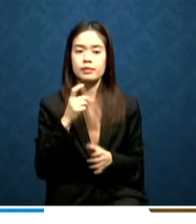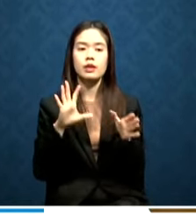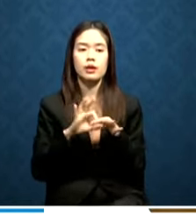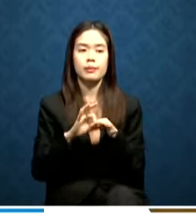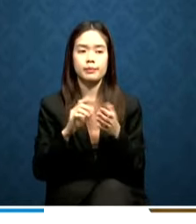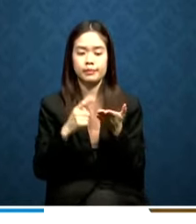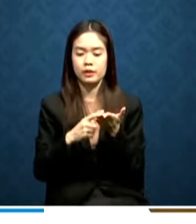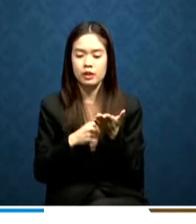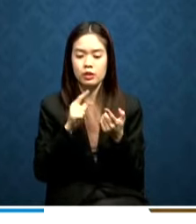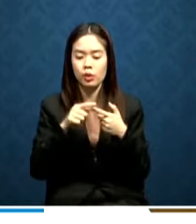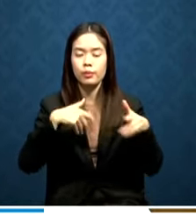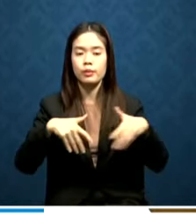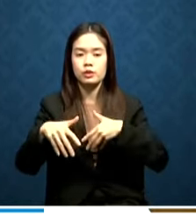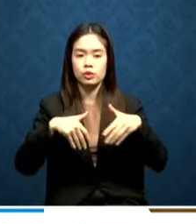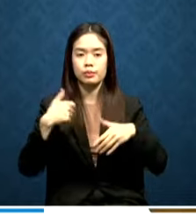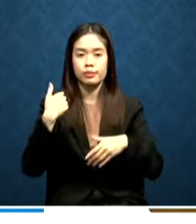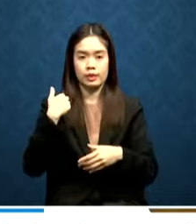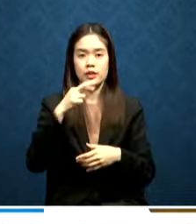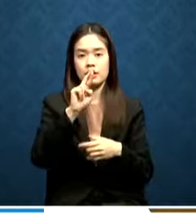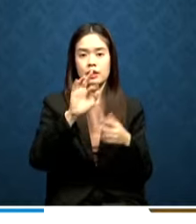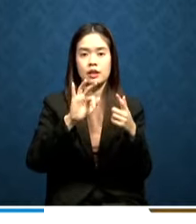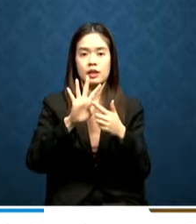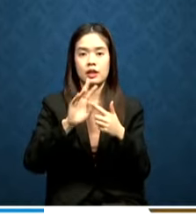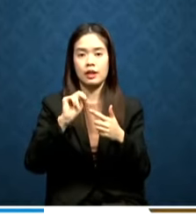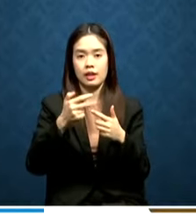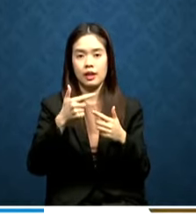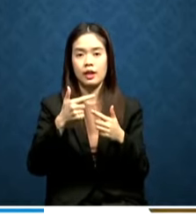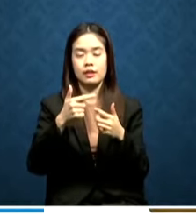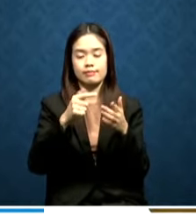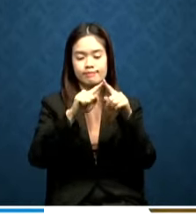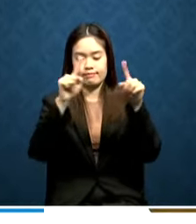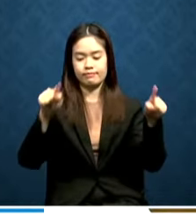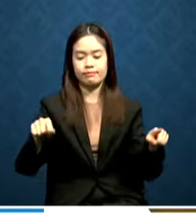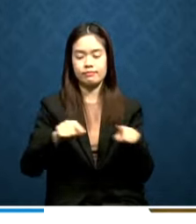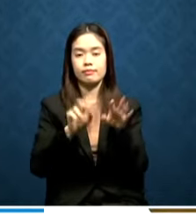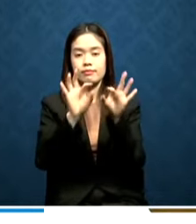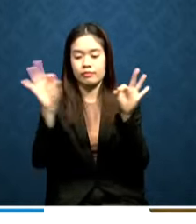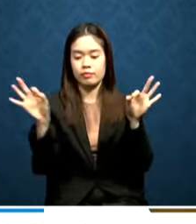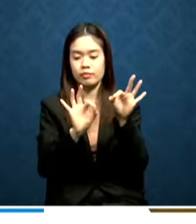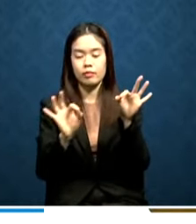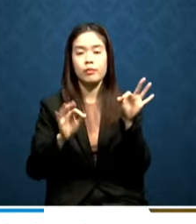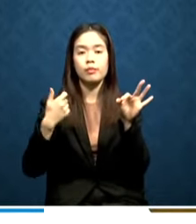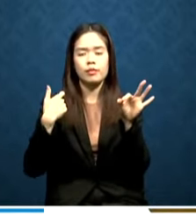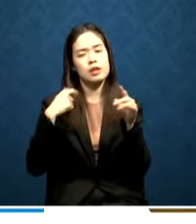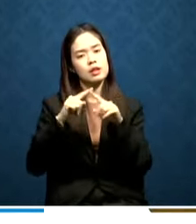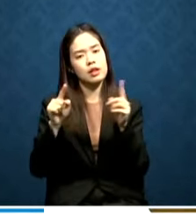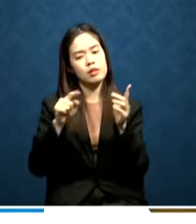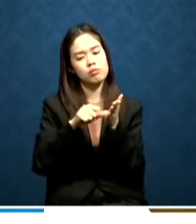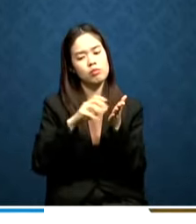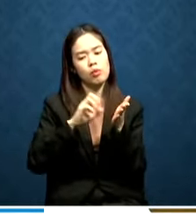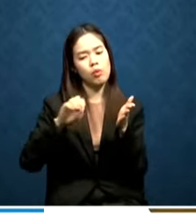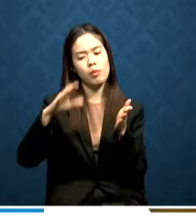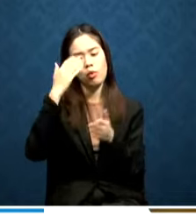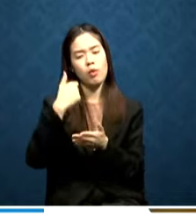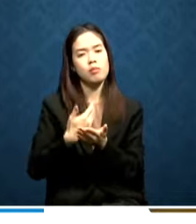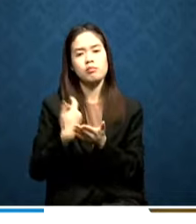ประชาชนก็มีอยู่ในร่างนั้นแต่เราถอดออกเพราะว่ามันไม่คือมันสิ้นเปลืองถ้าเกิดถามรั